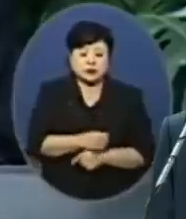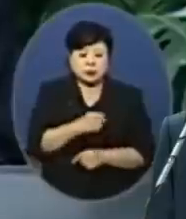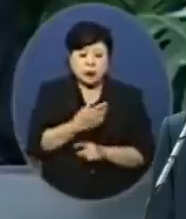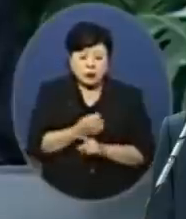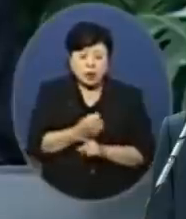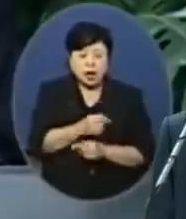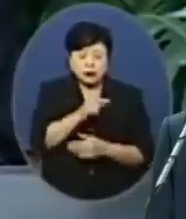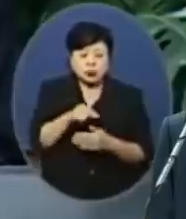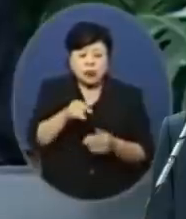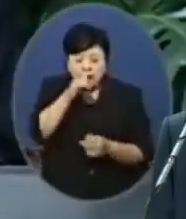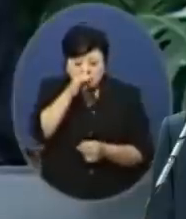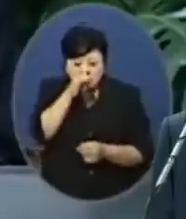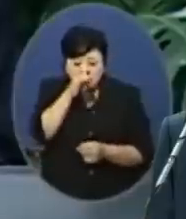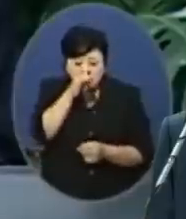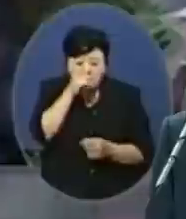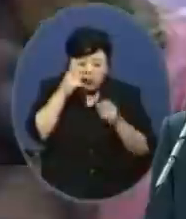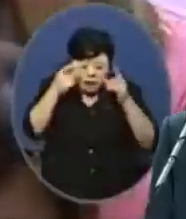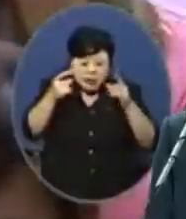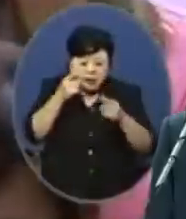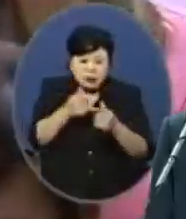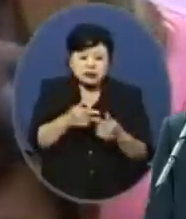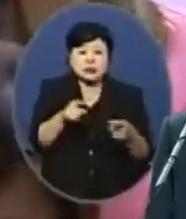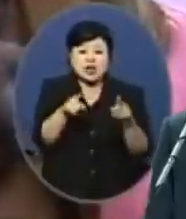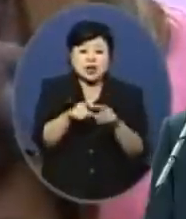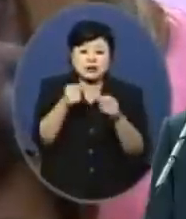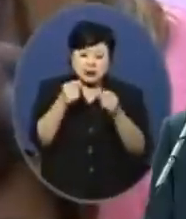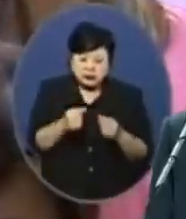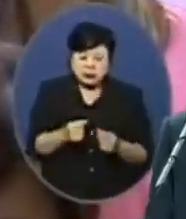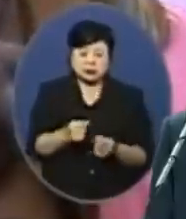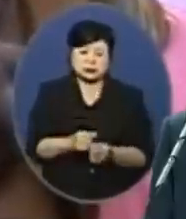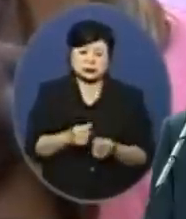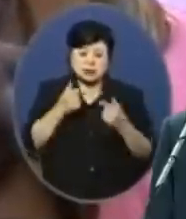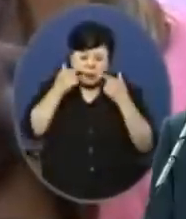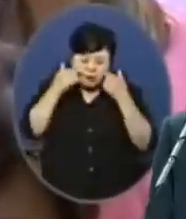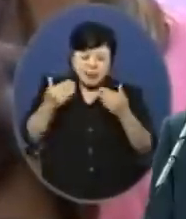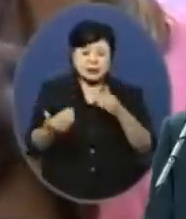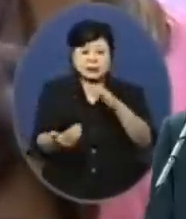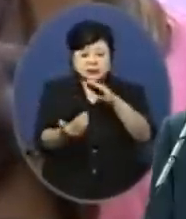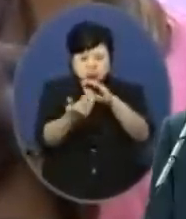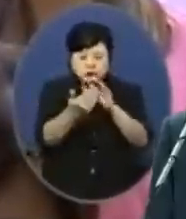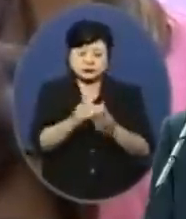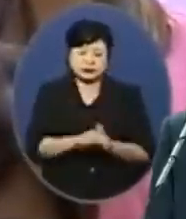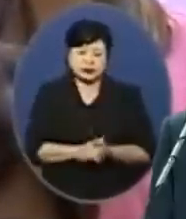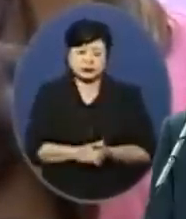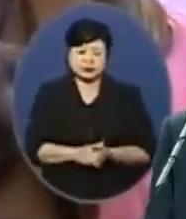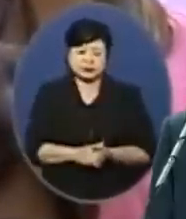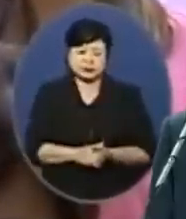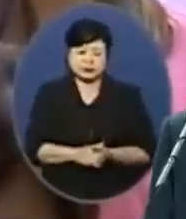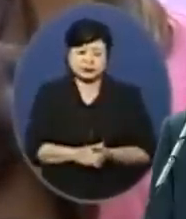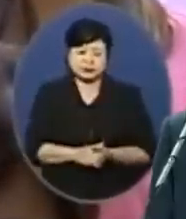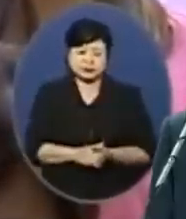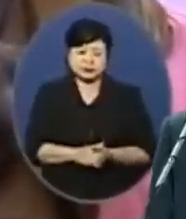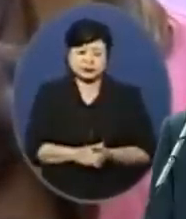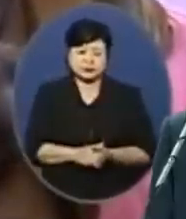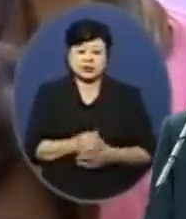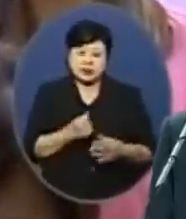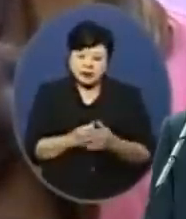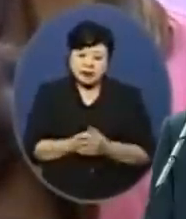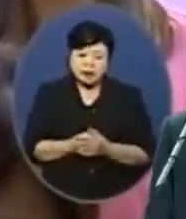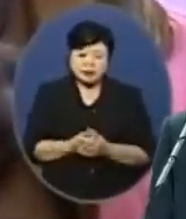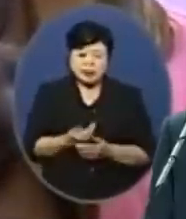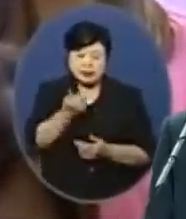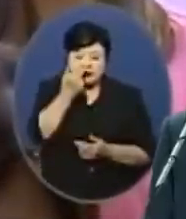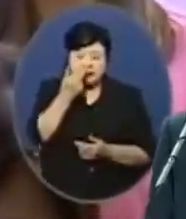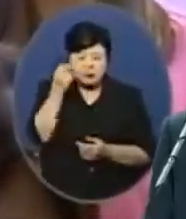보화가 속에 있는 것을 깨달아 그리스도와 함께 사는 생활이 반드시 이루어져야 되는 것입니다. 그러므로